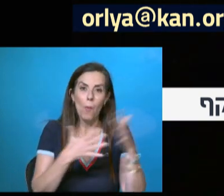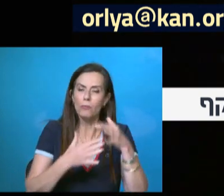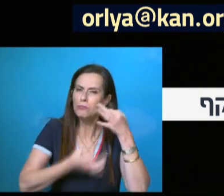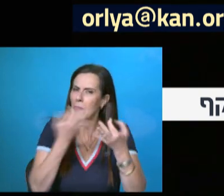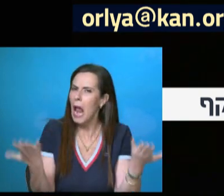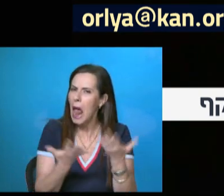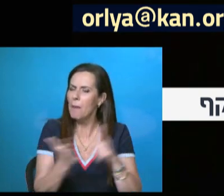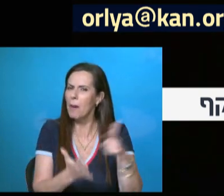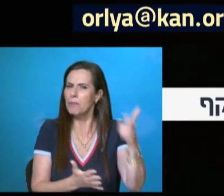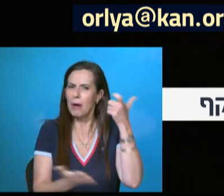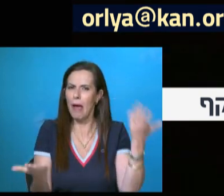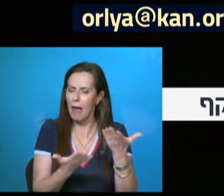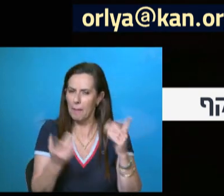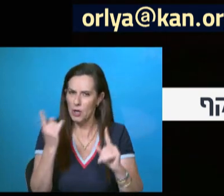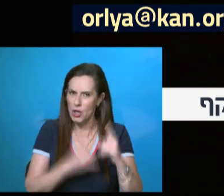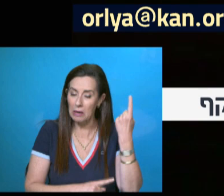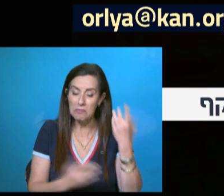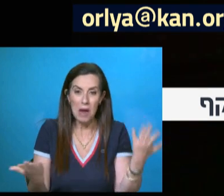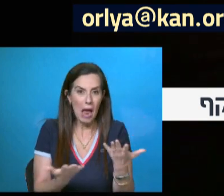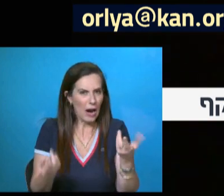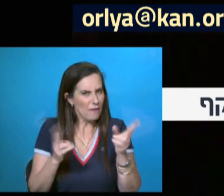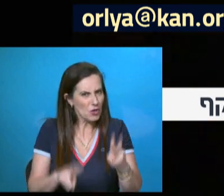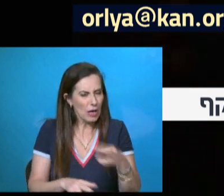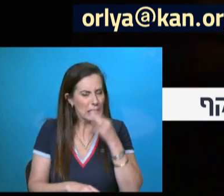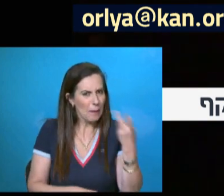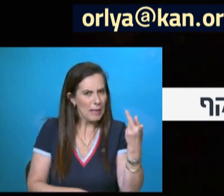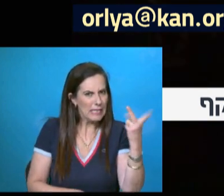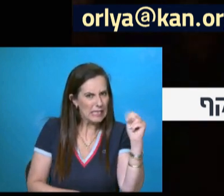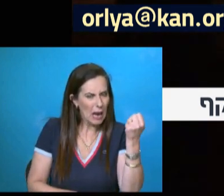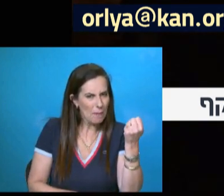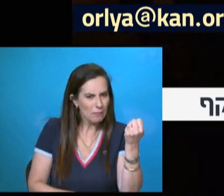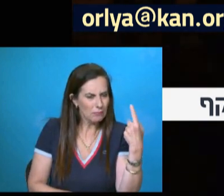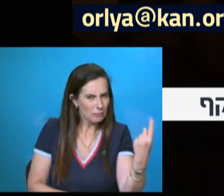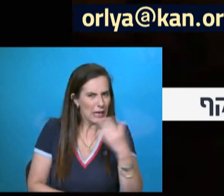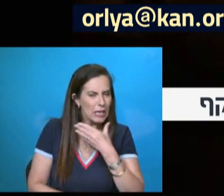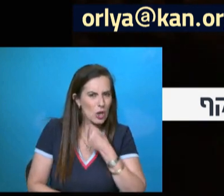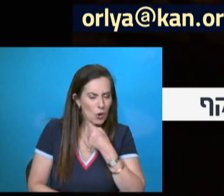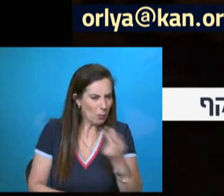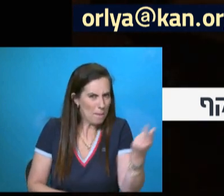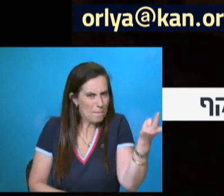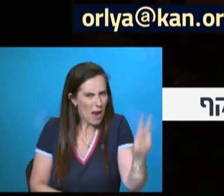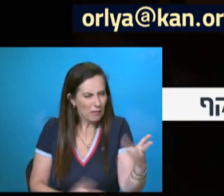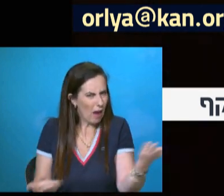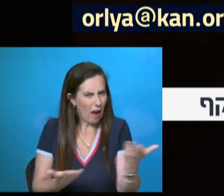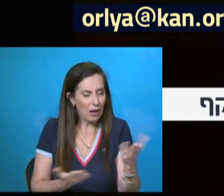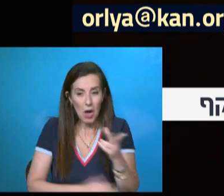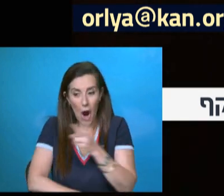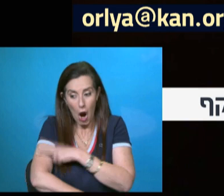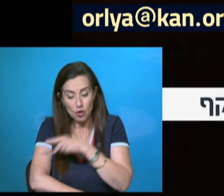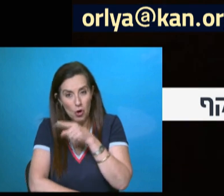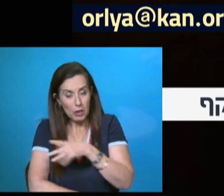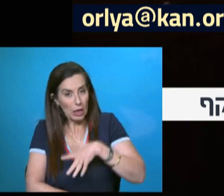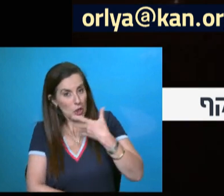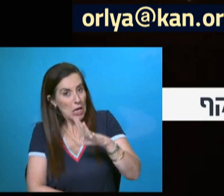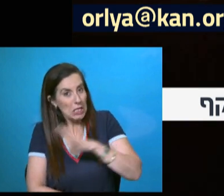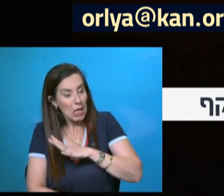האירוע שהראה כיצד ייתכן שצעיר בן 20 ממוצא אתיופי מוצא את מותו. האם השוטר שם חש מאוים ומדוע הוא